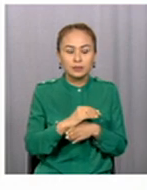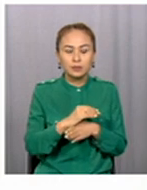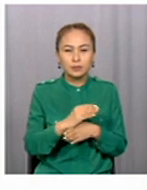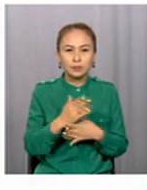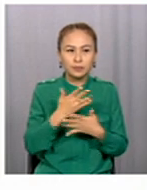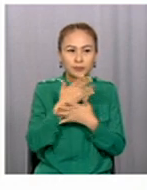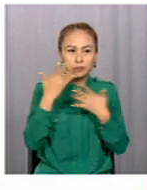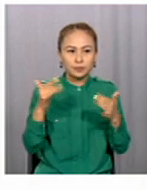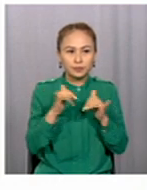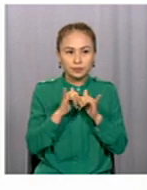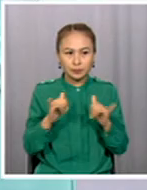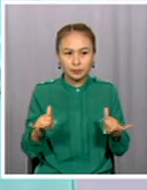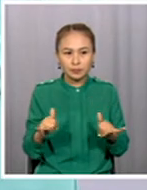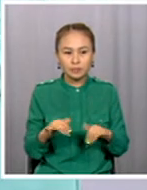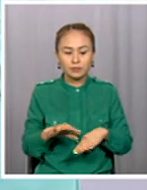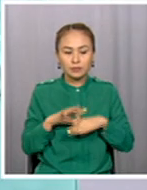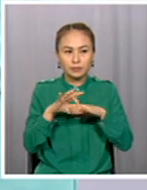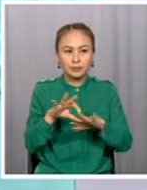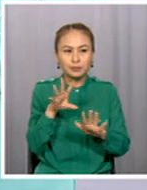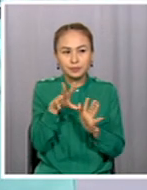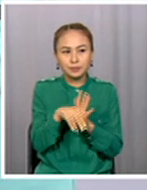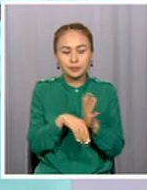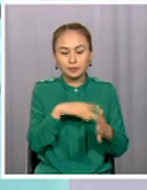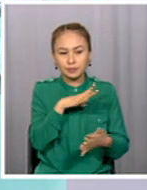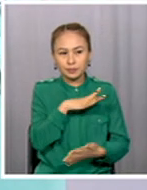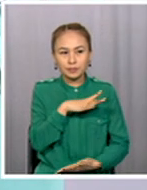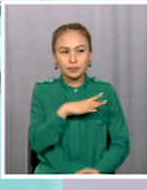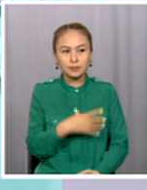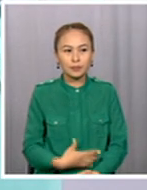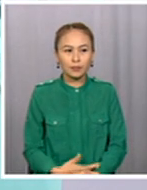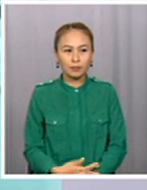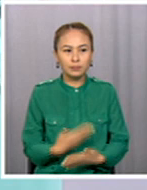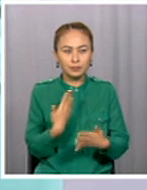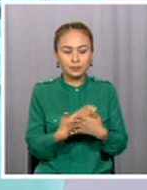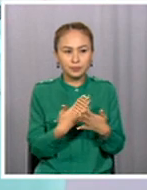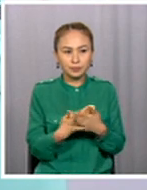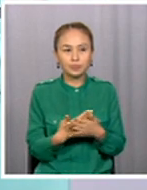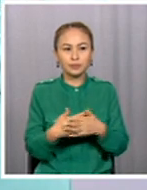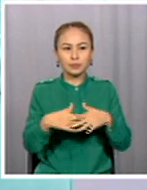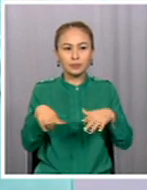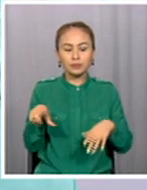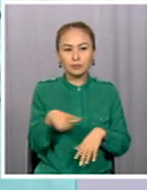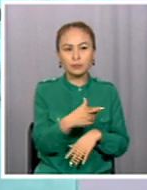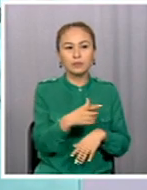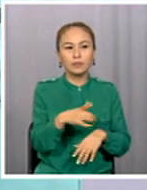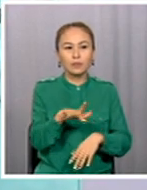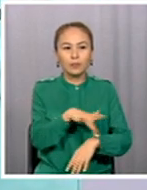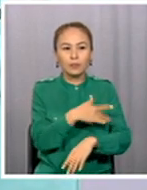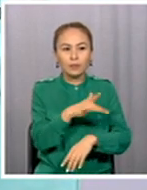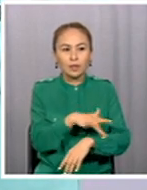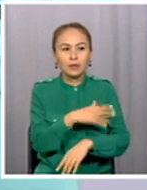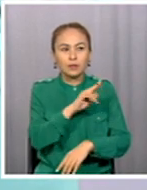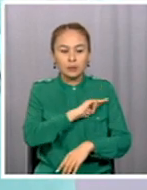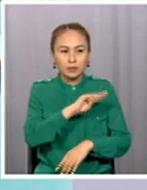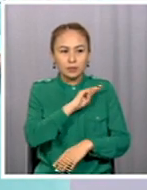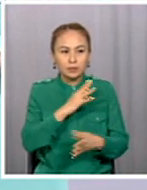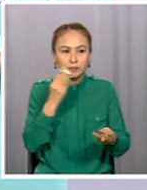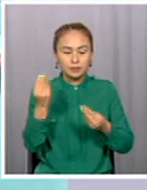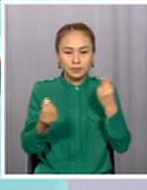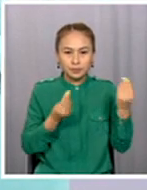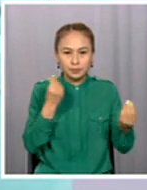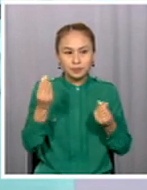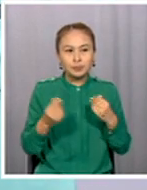қосымшалар кеңінен таралып қолданысқа енгізілді. Мысалы, жол карталары, коммуналдық қызметті